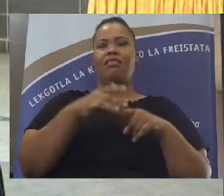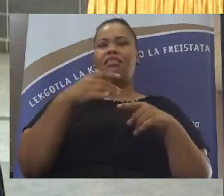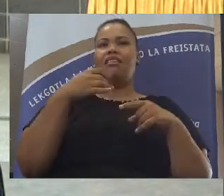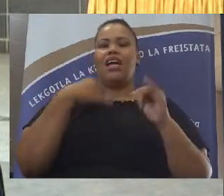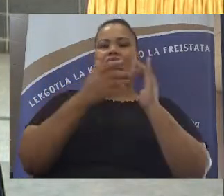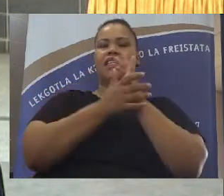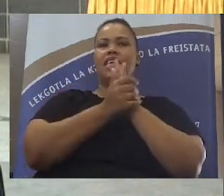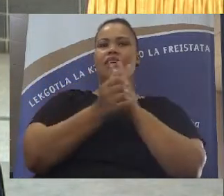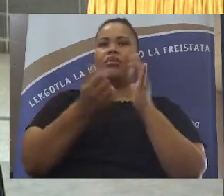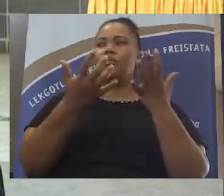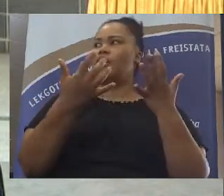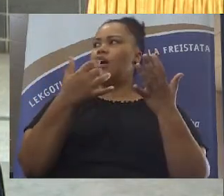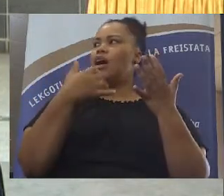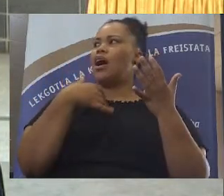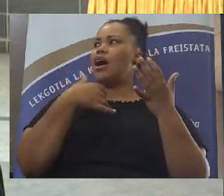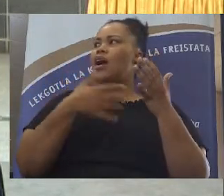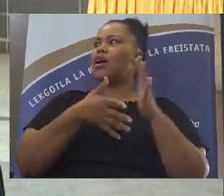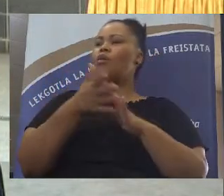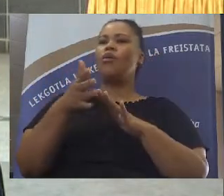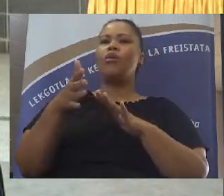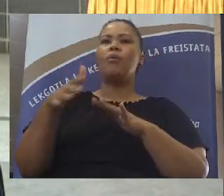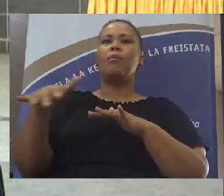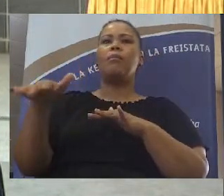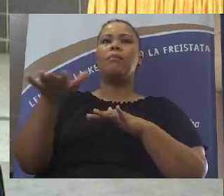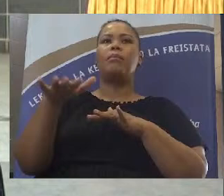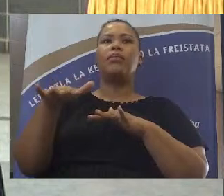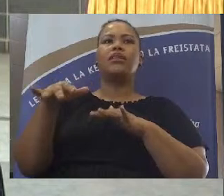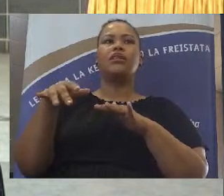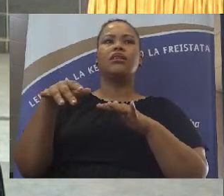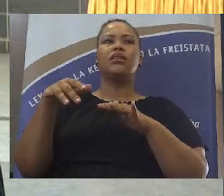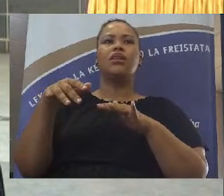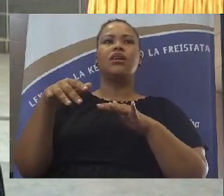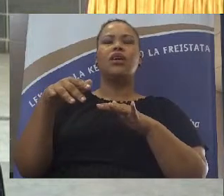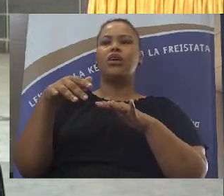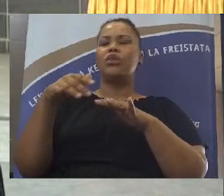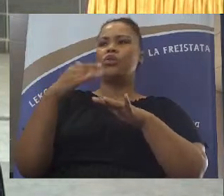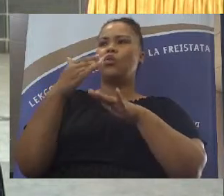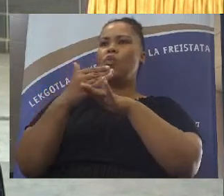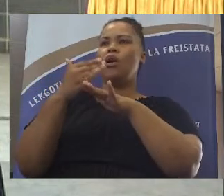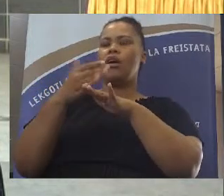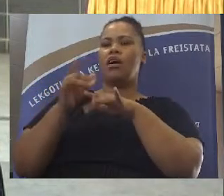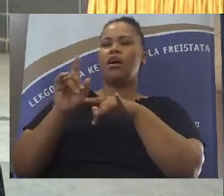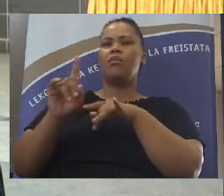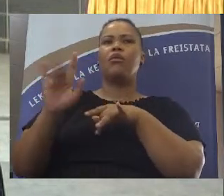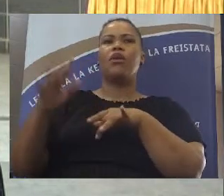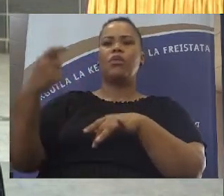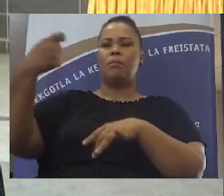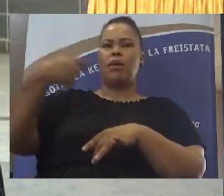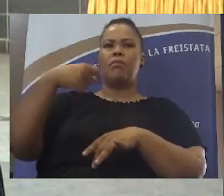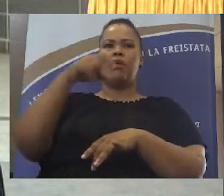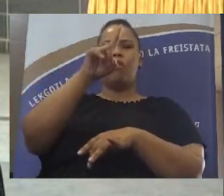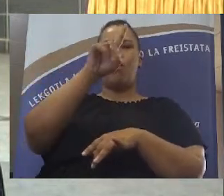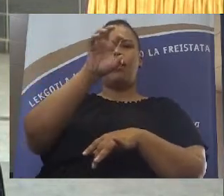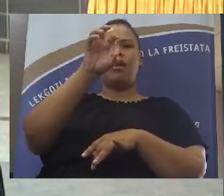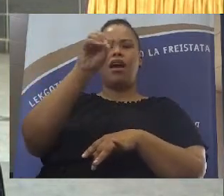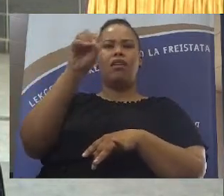wat nou vir iemand moet gaan werk, wil hulle R100 'n dag voorbetaal met die ervaring wat ek het. En ek sien in